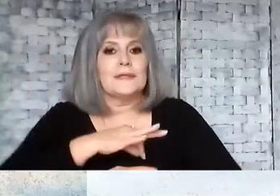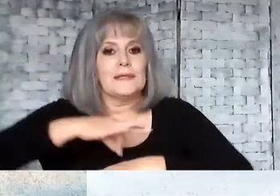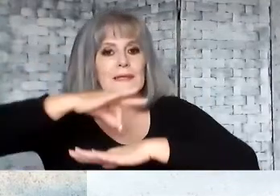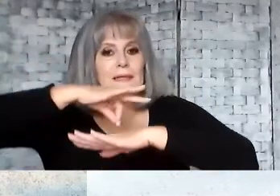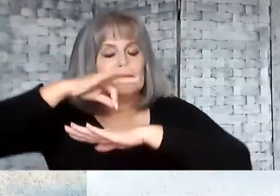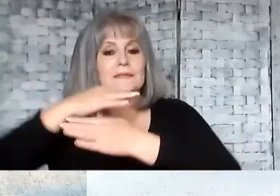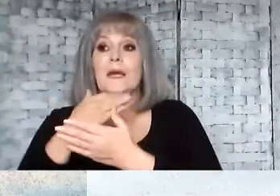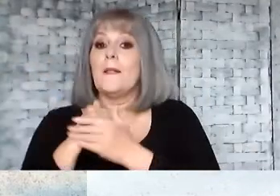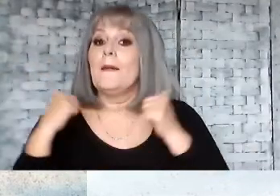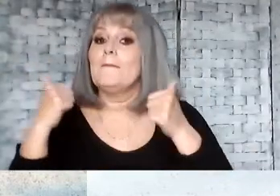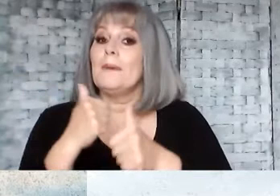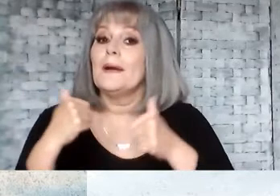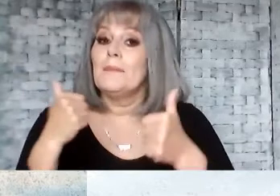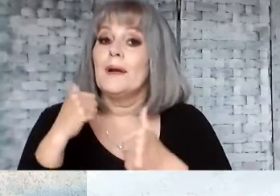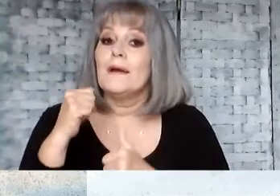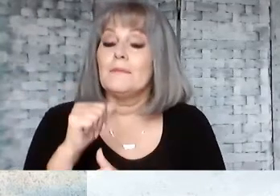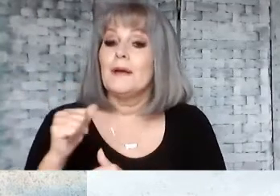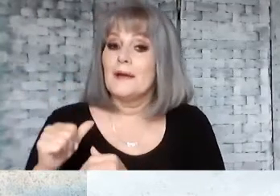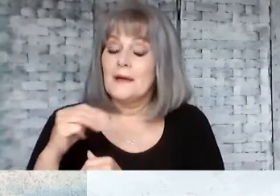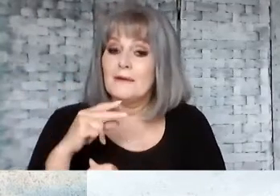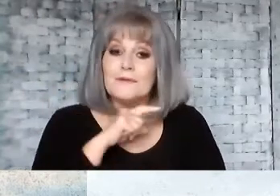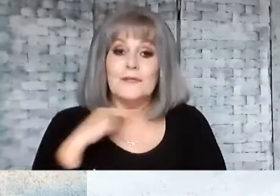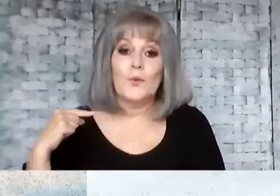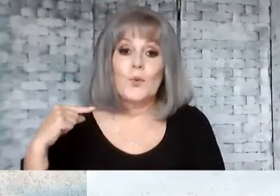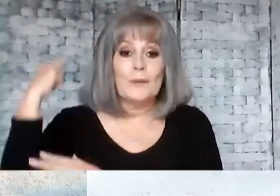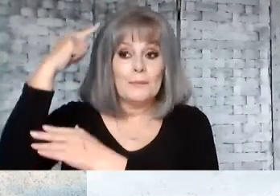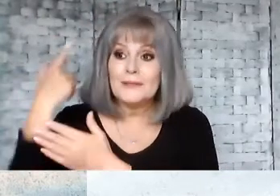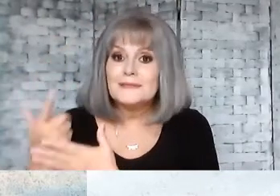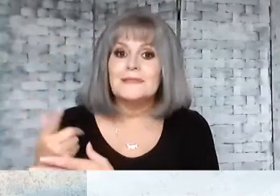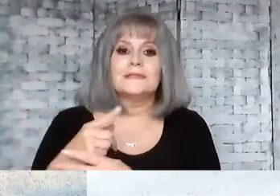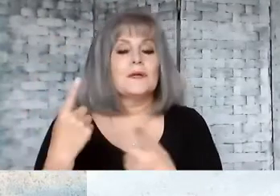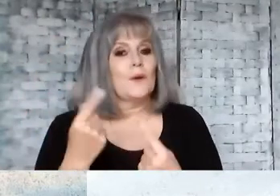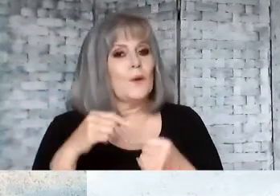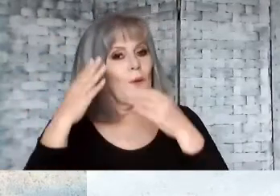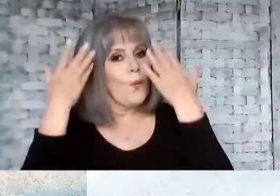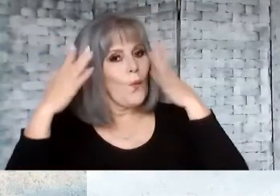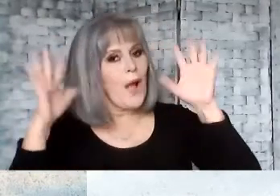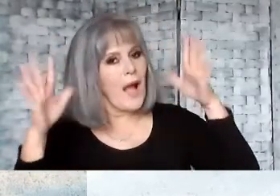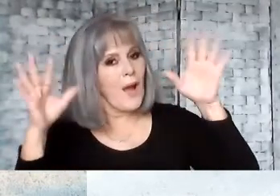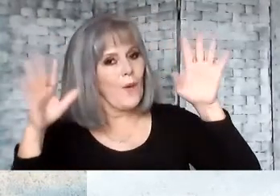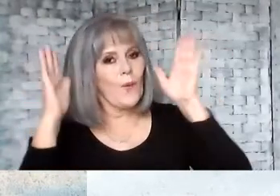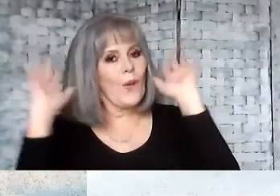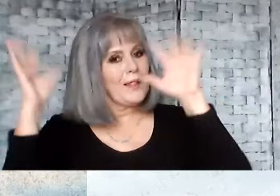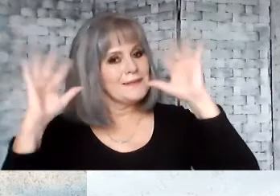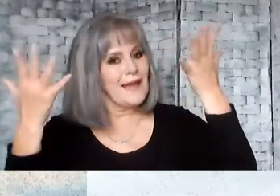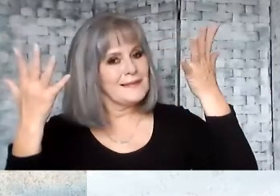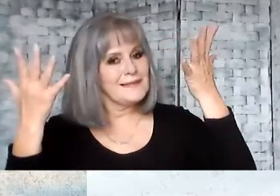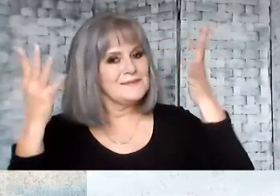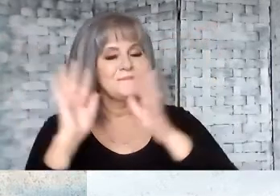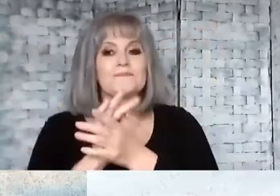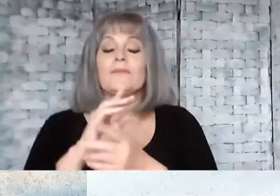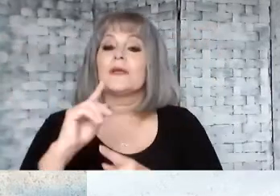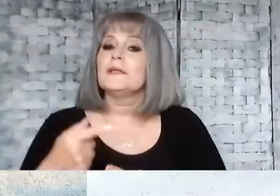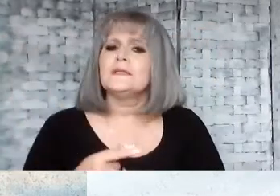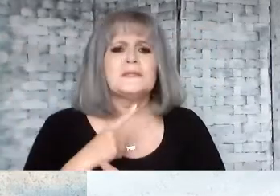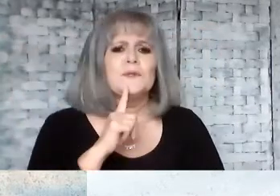Baie van die priesters het gehoorzaam geword. Wel dan, ek hoop jy het volpunte, maar in elk geval is nie een begripstoets nie, dis